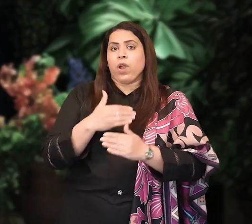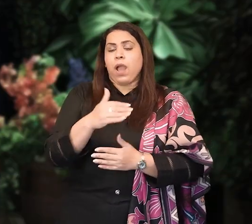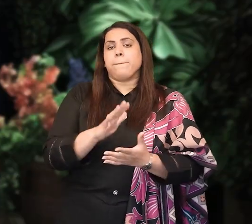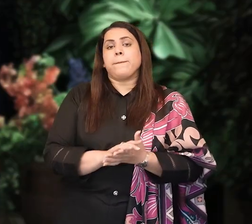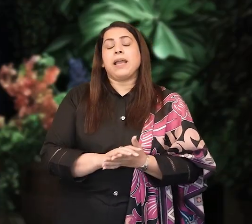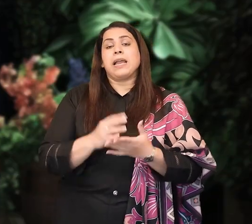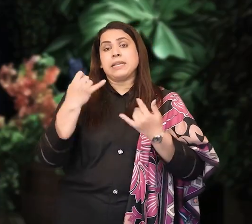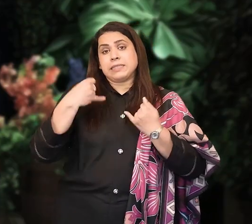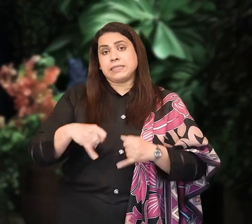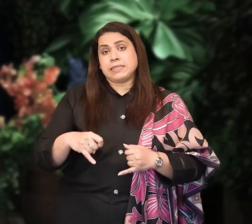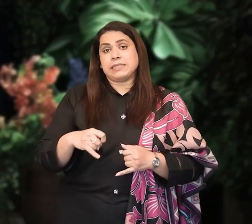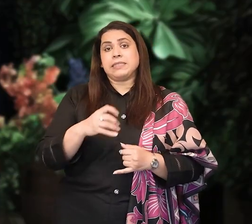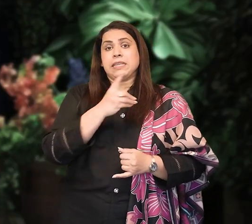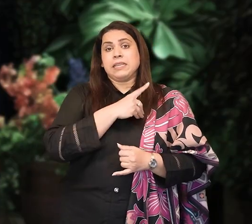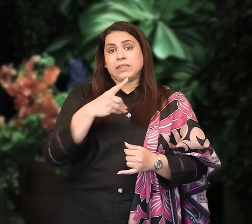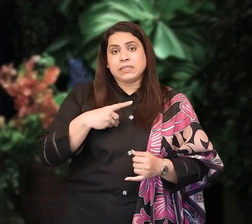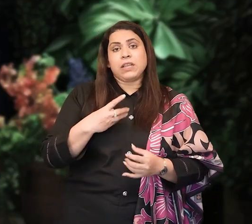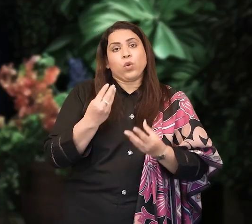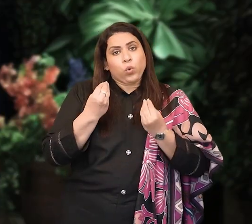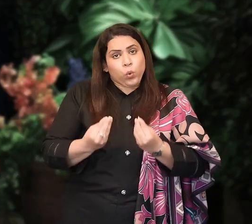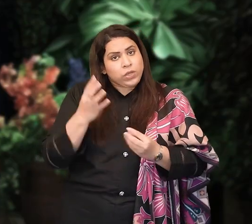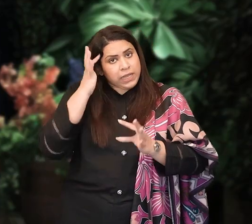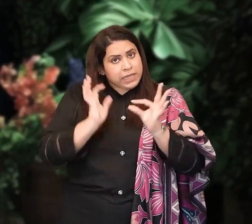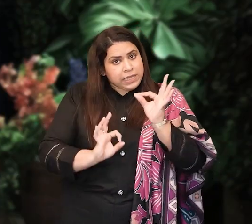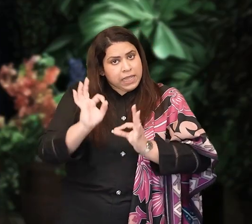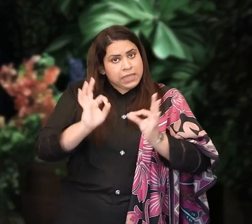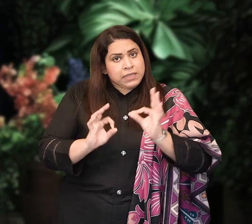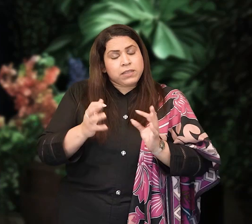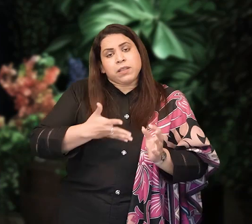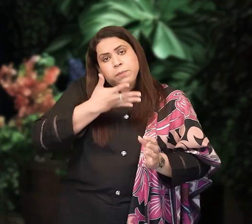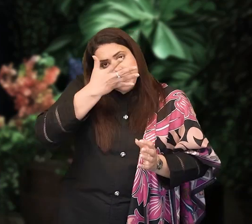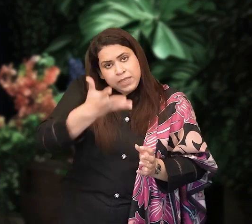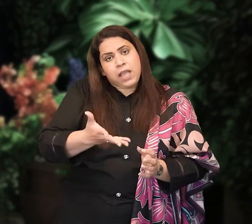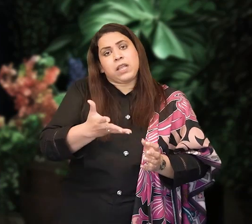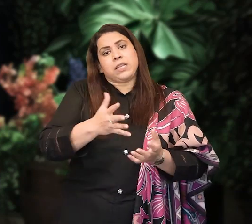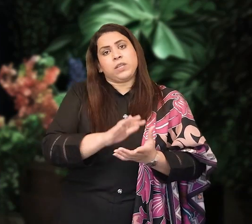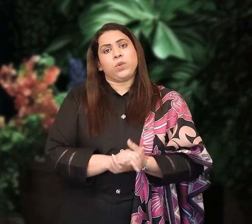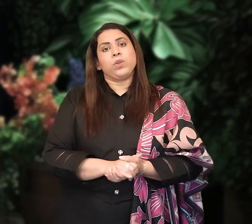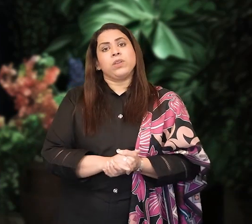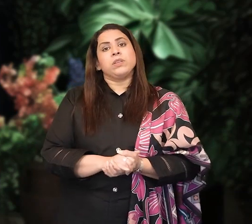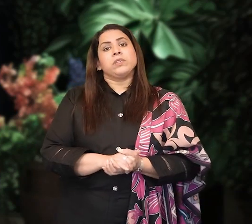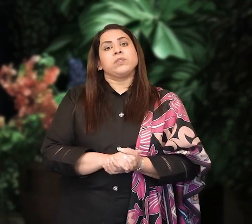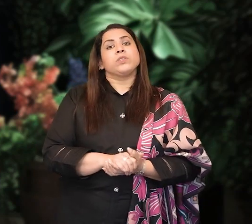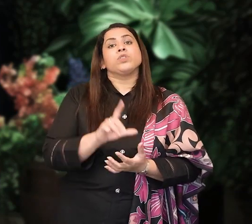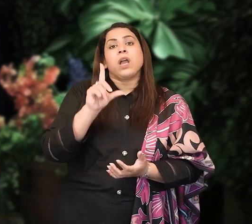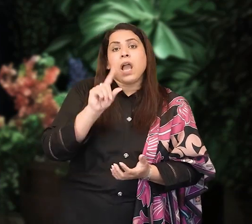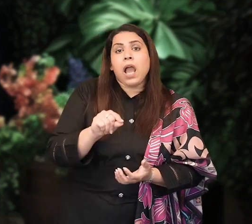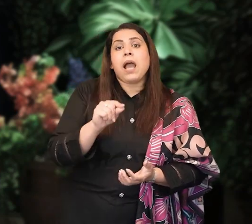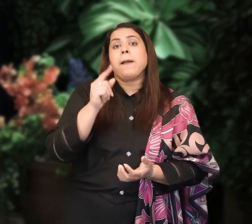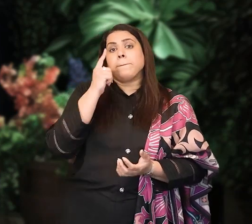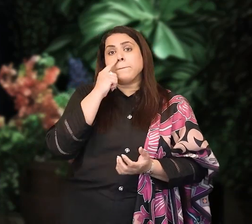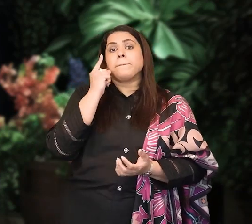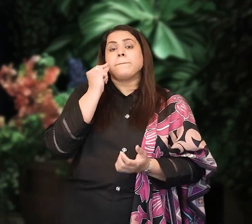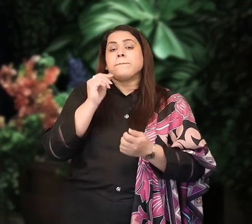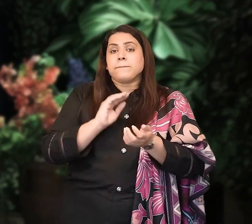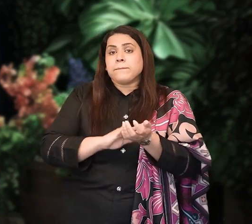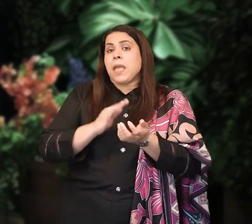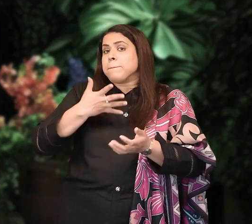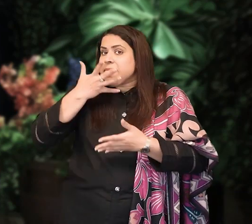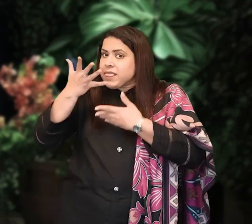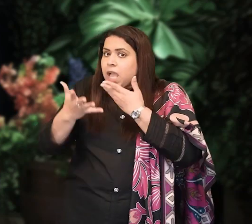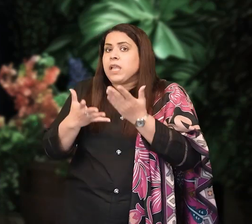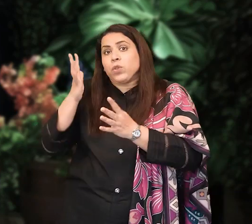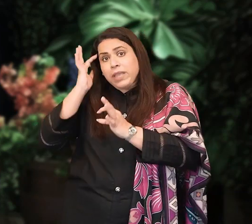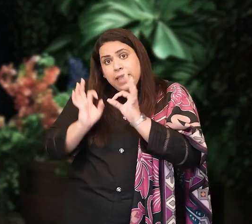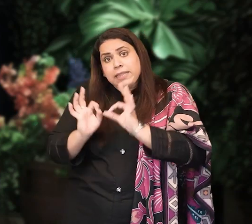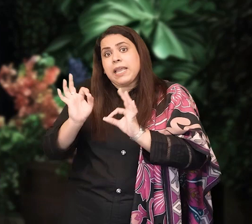एज अ फिजियोथेरेपिस्ट कुछ ऐसी एहतियातें या प्रिवेंशन प्रिकॉशनरी मेजर्स मैं आपसे शेयर करना चाहूँगी जो कि आप पेशेंट्स को बताते हैं। मैं यूजुअली अपने